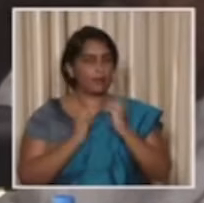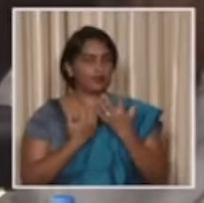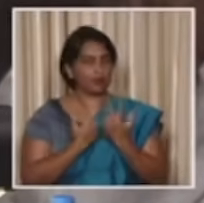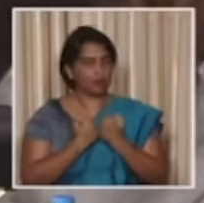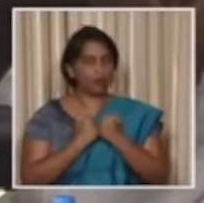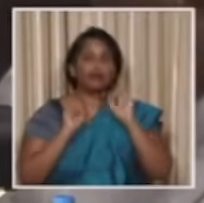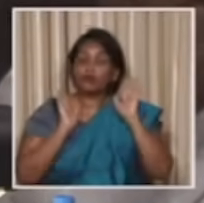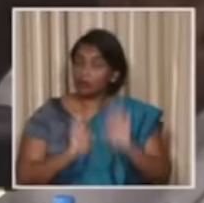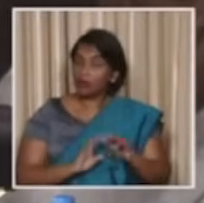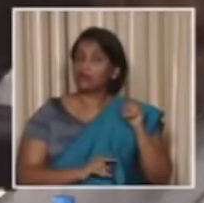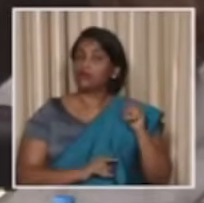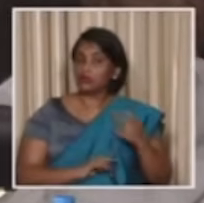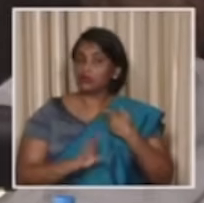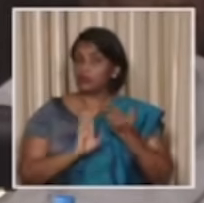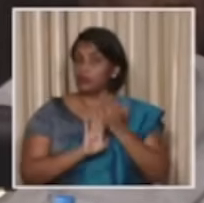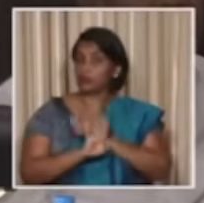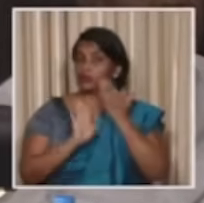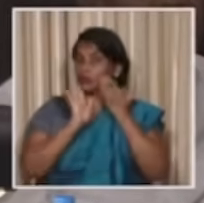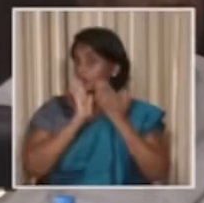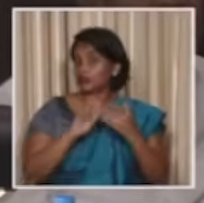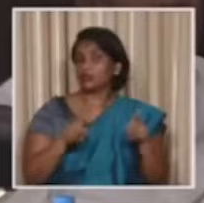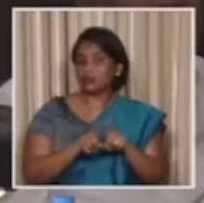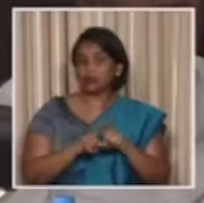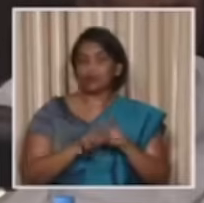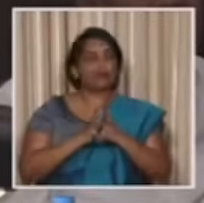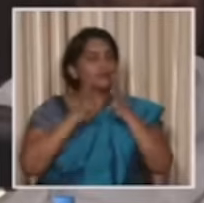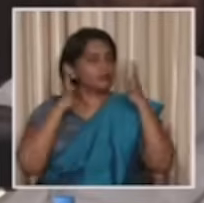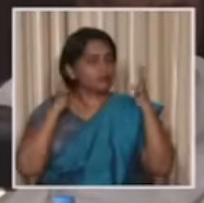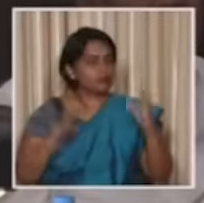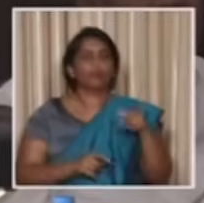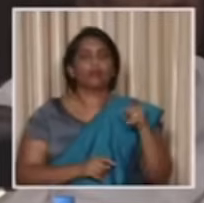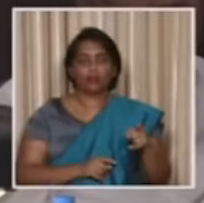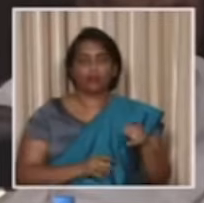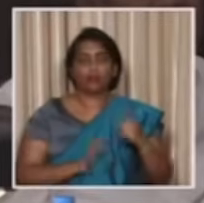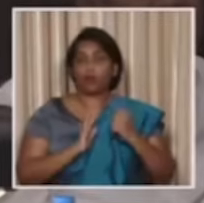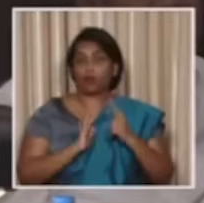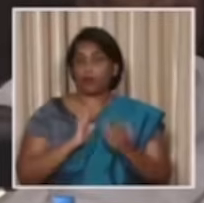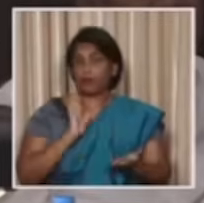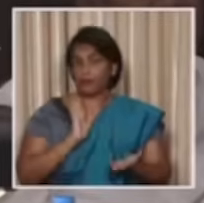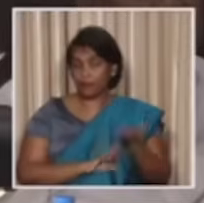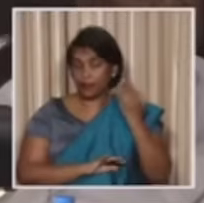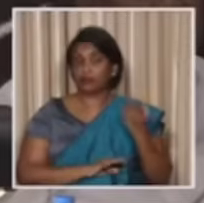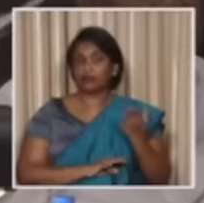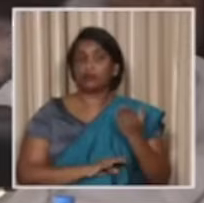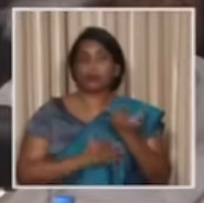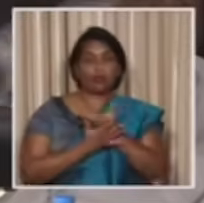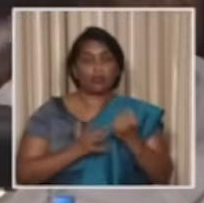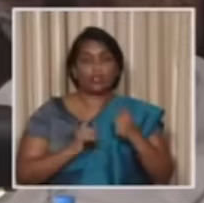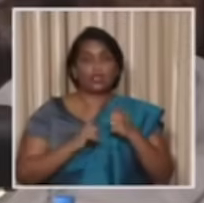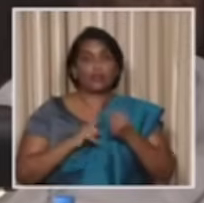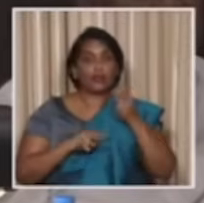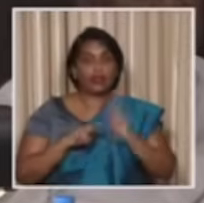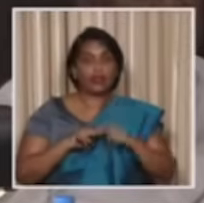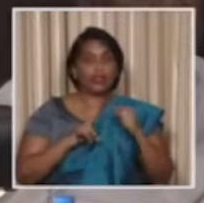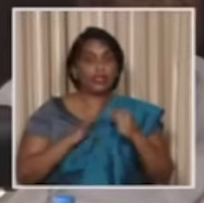ලැබෙයි නමුත් මම අර කලින් පෙන්වලා දුන්නා වගේ අති බහුතරයක් මේ අධික පොලි ලැබන බඳුම් කරගත්තේ EPF එක